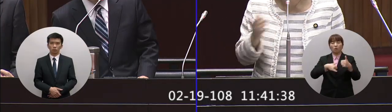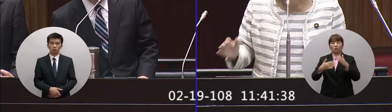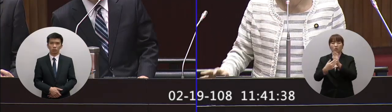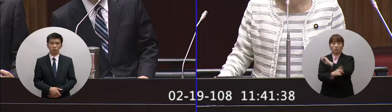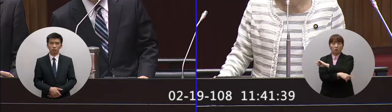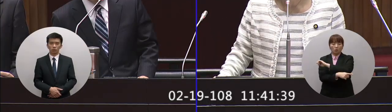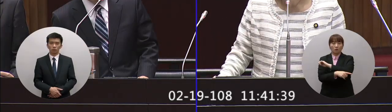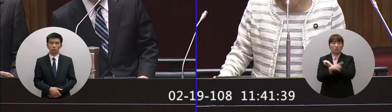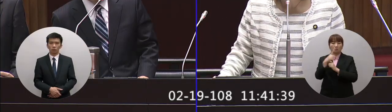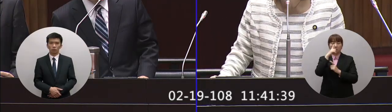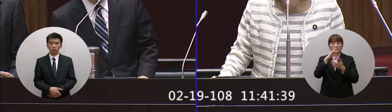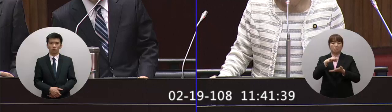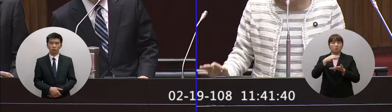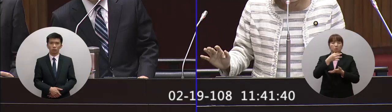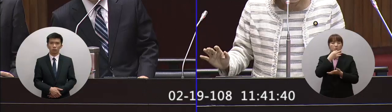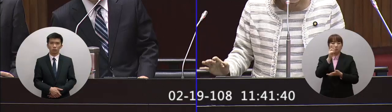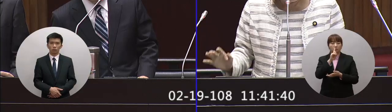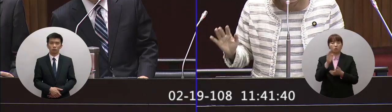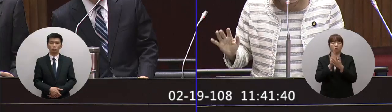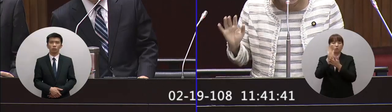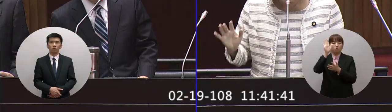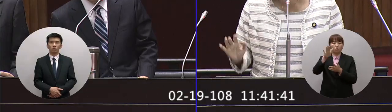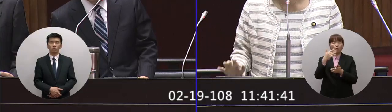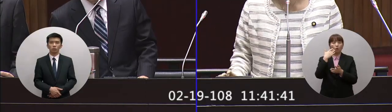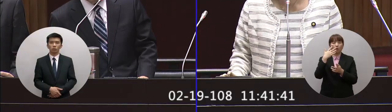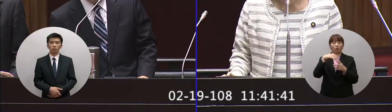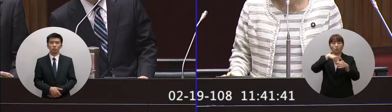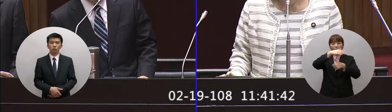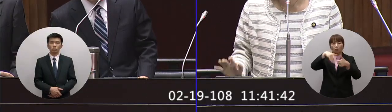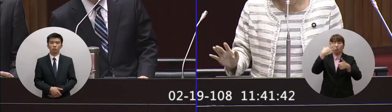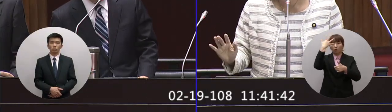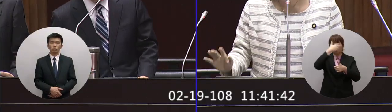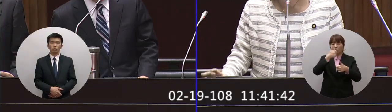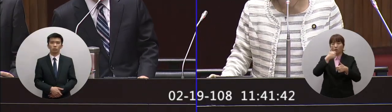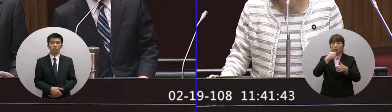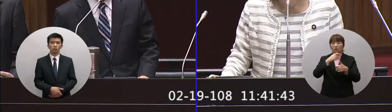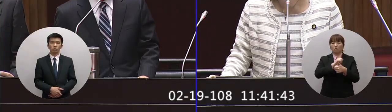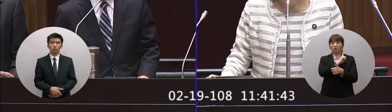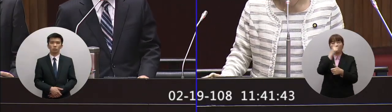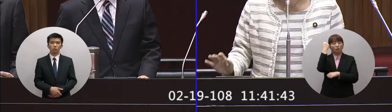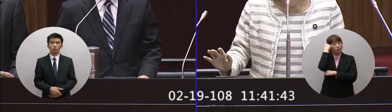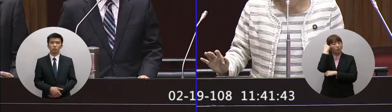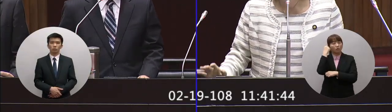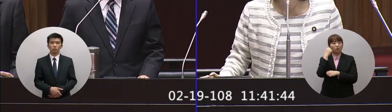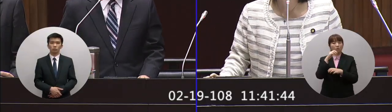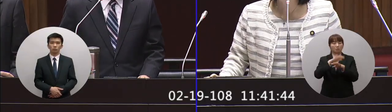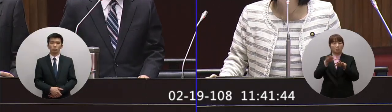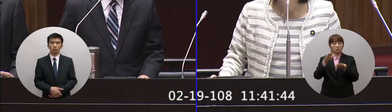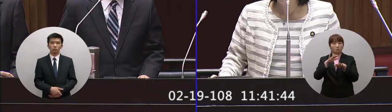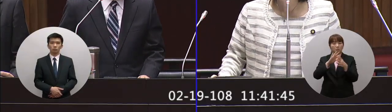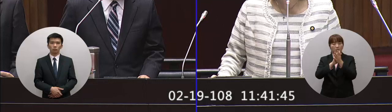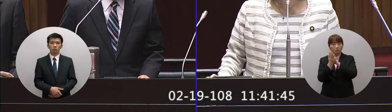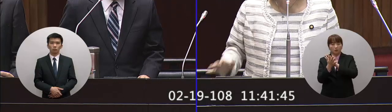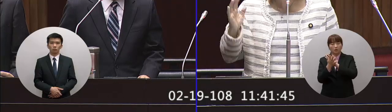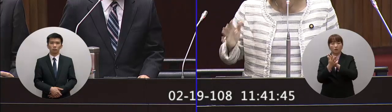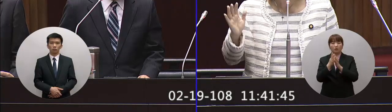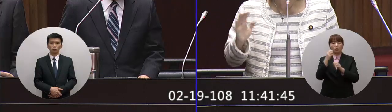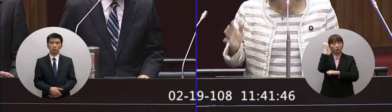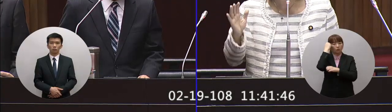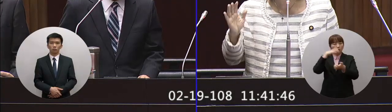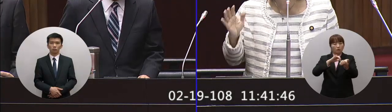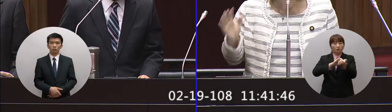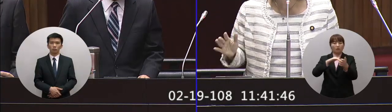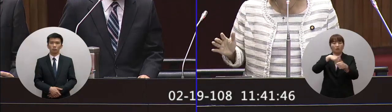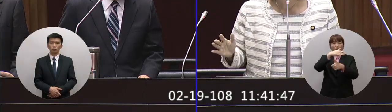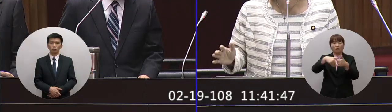的也是我最担忧的，就是未来我们独老的这些独居老人的人口会不会变成住院孤儿？因为